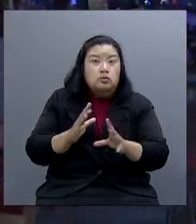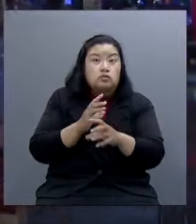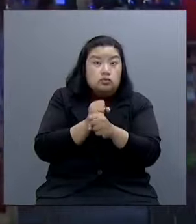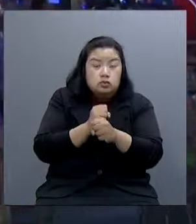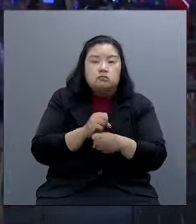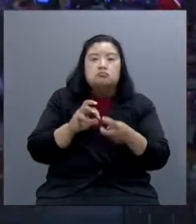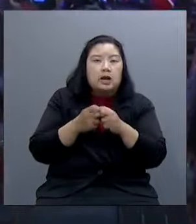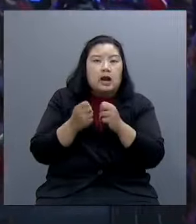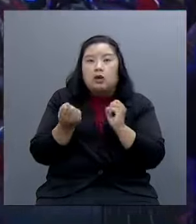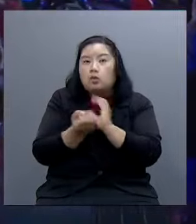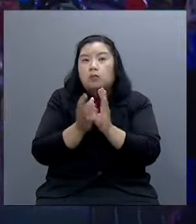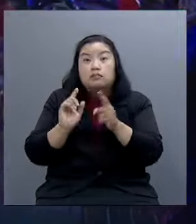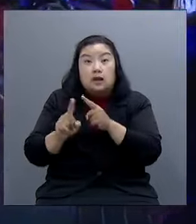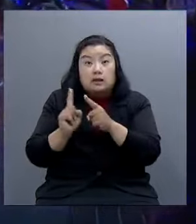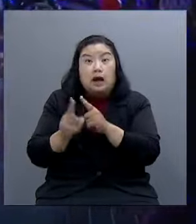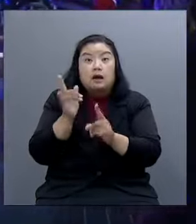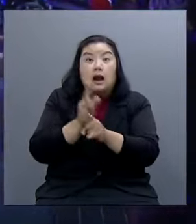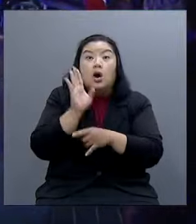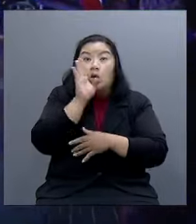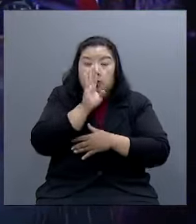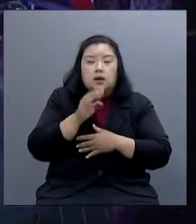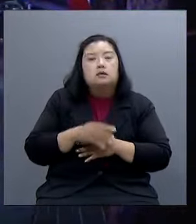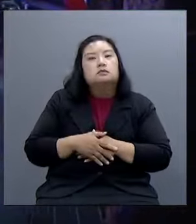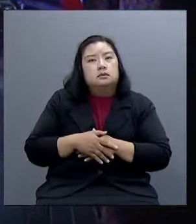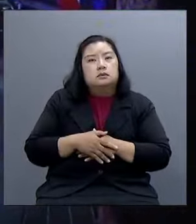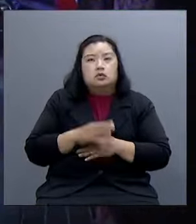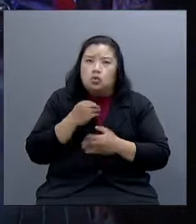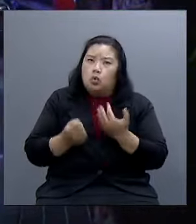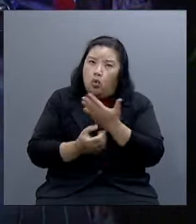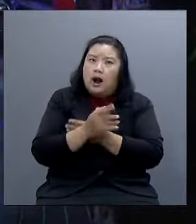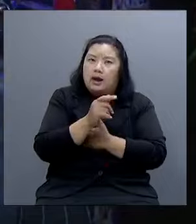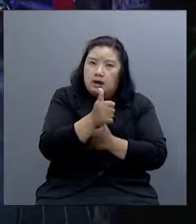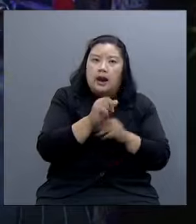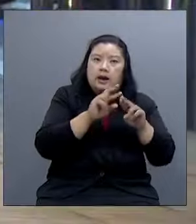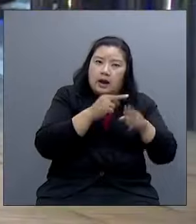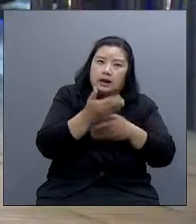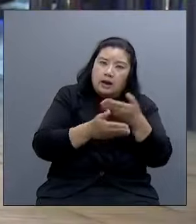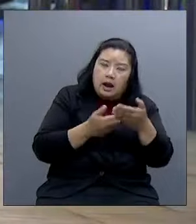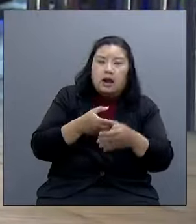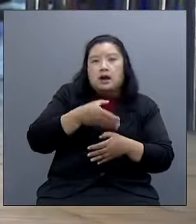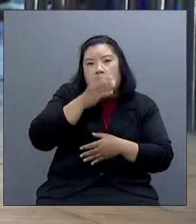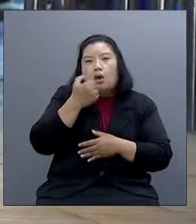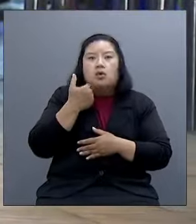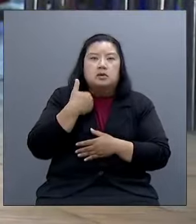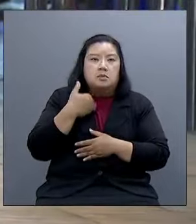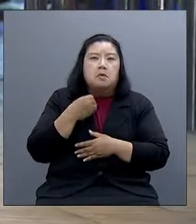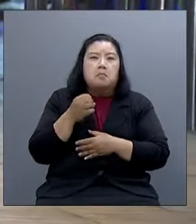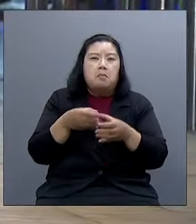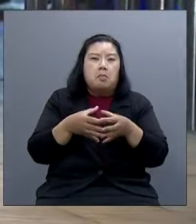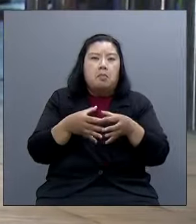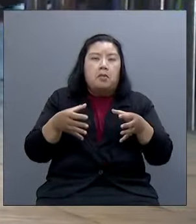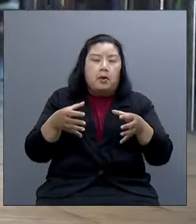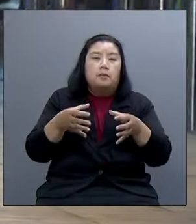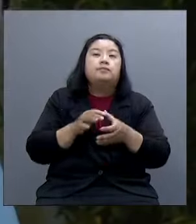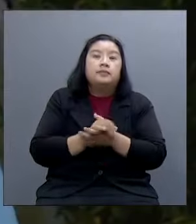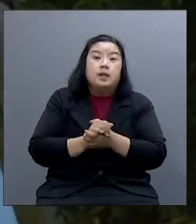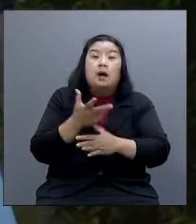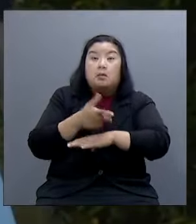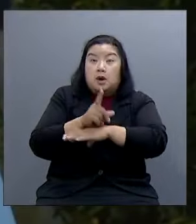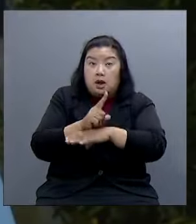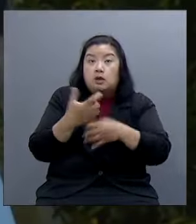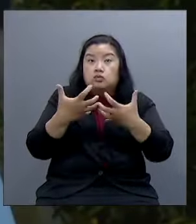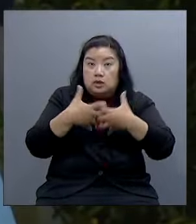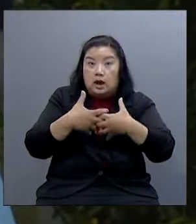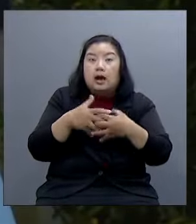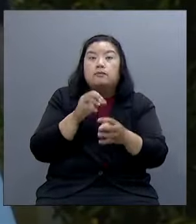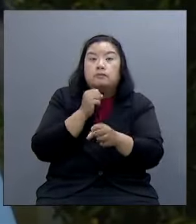ขึ้นก็เชื่อว่าจะเป็นโอกาสของผู้ประกอบการรายย่อยหรือว่าหน้าใหม่มากขึ้นเช่นกันค่ะขณะที่ประธานกลุ่มอุตสาหกรรมอาหารและเ